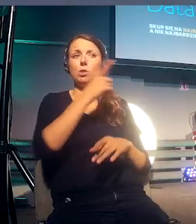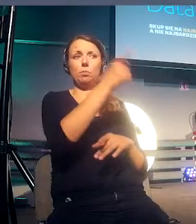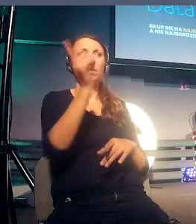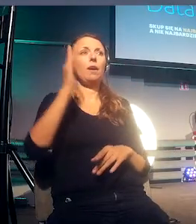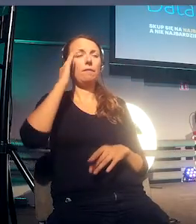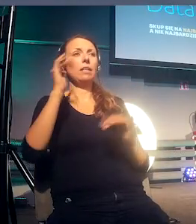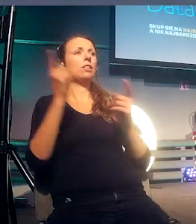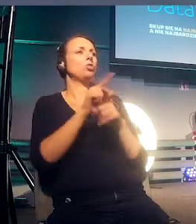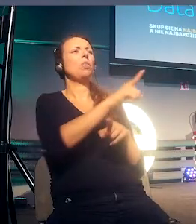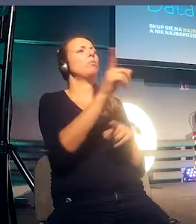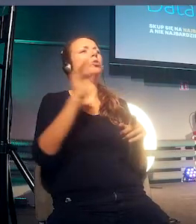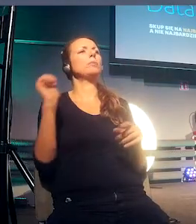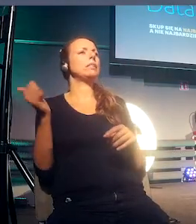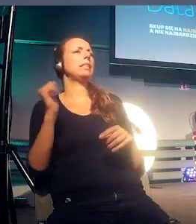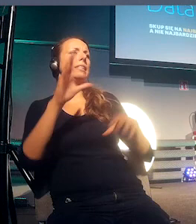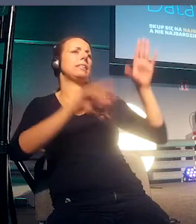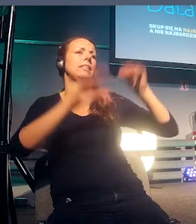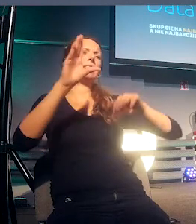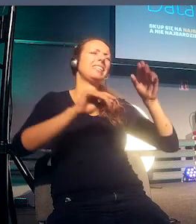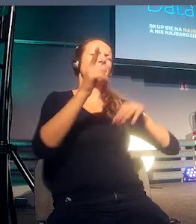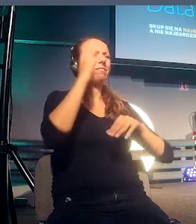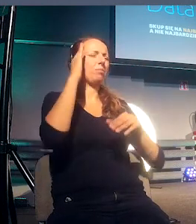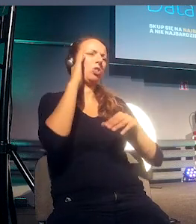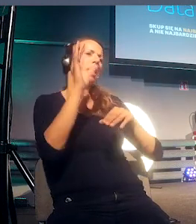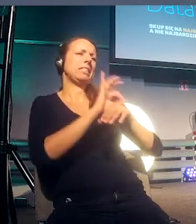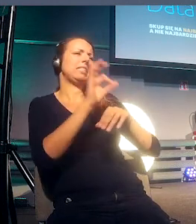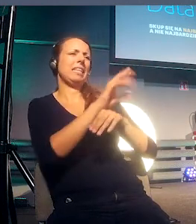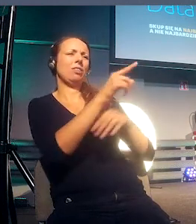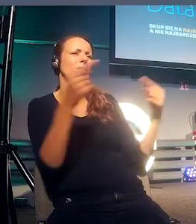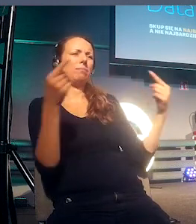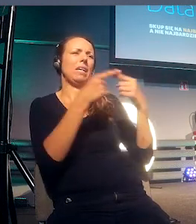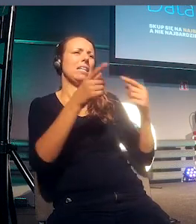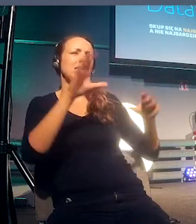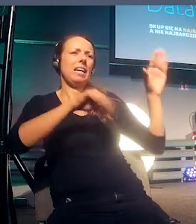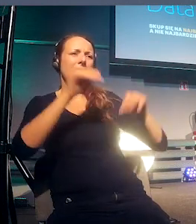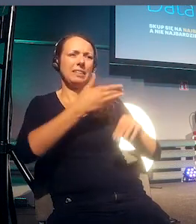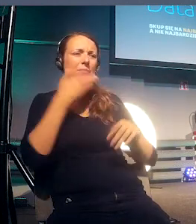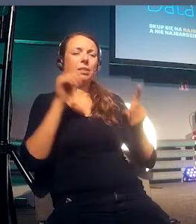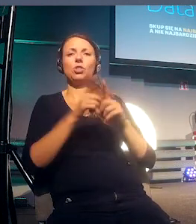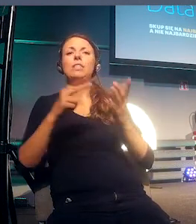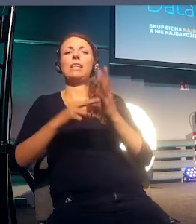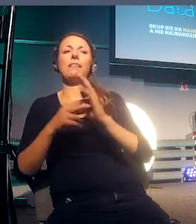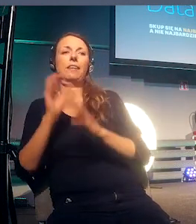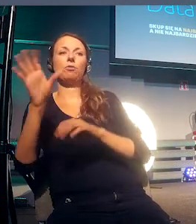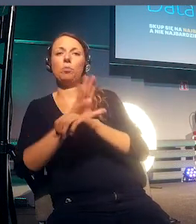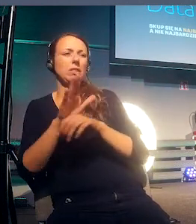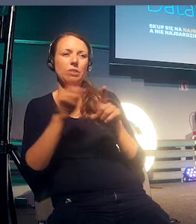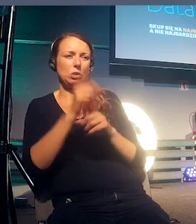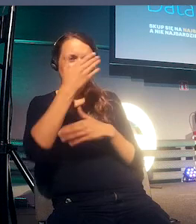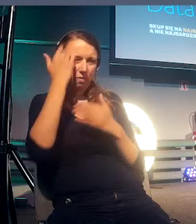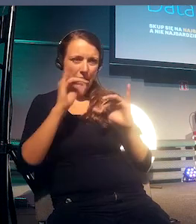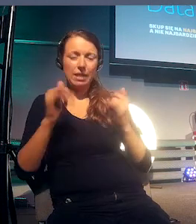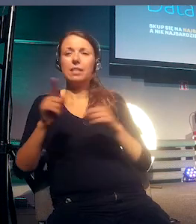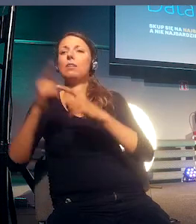od statystyki, którymi UX designerzy nie są, również często strategowie biznesowi nie są, nie są też